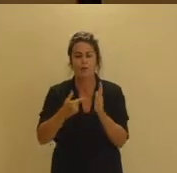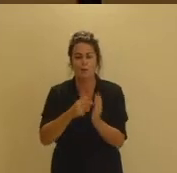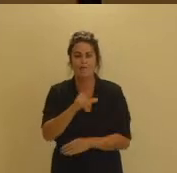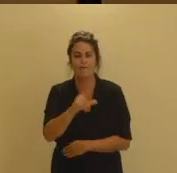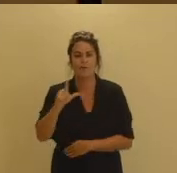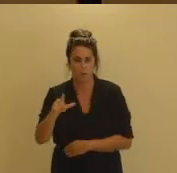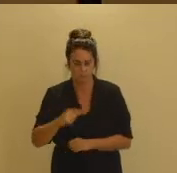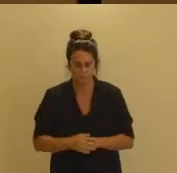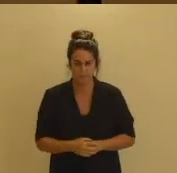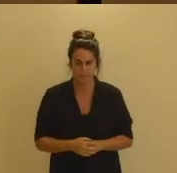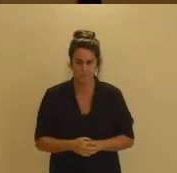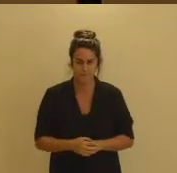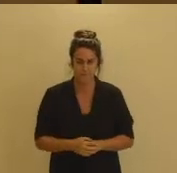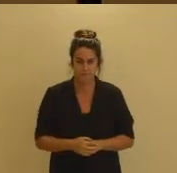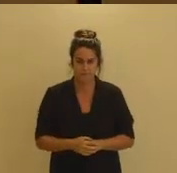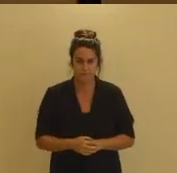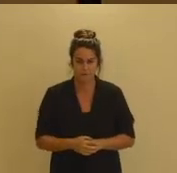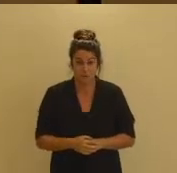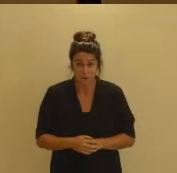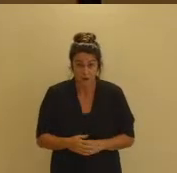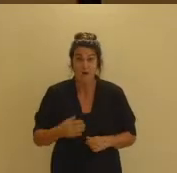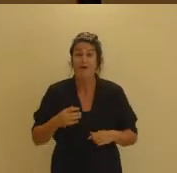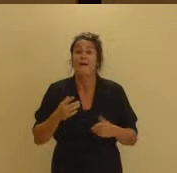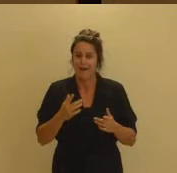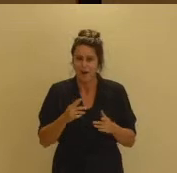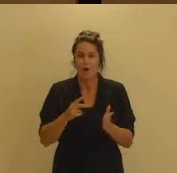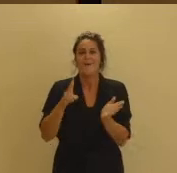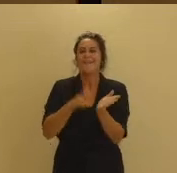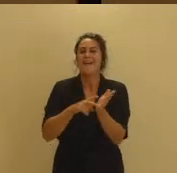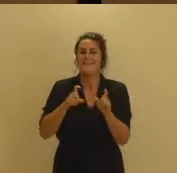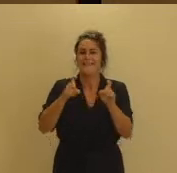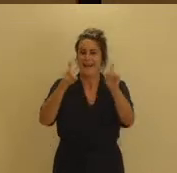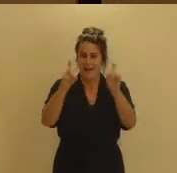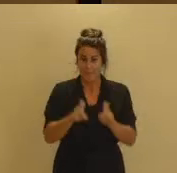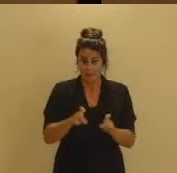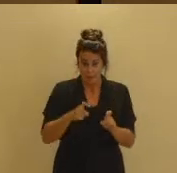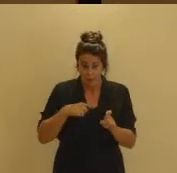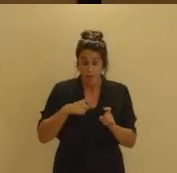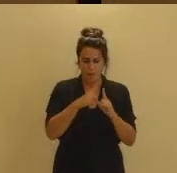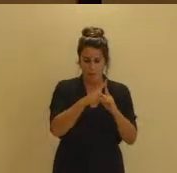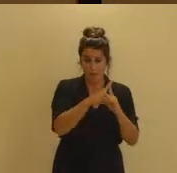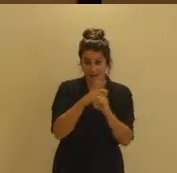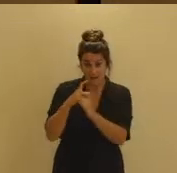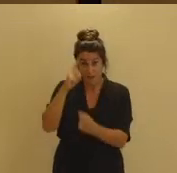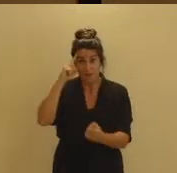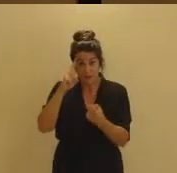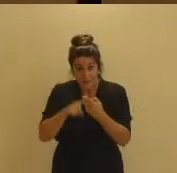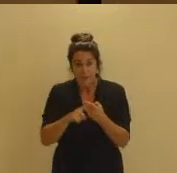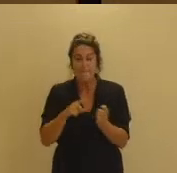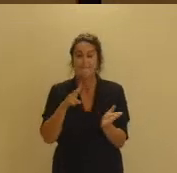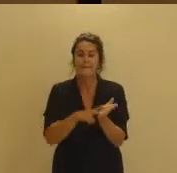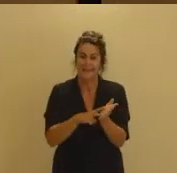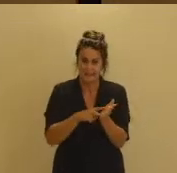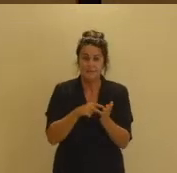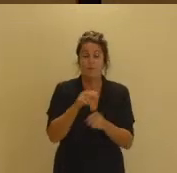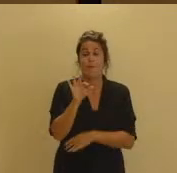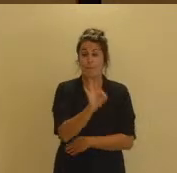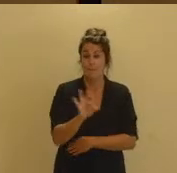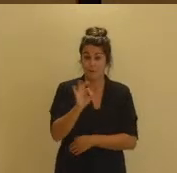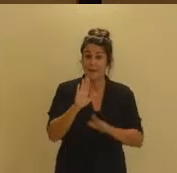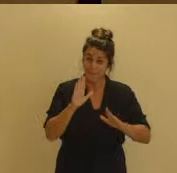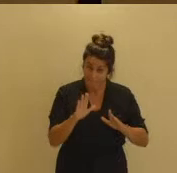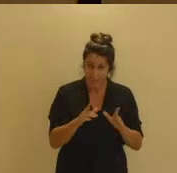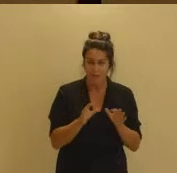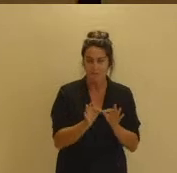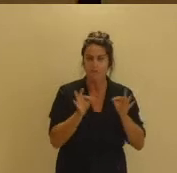2022. L'abattement ne s'applique que pour la base de calcul de la taxe foncière sur les propriétés bâties et n'est donc